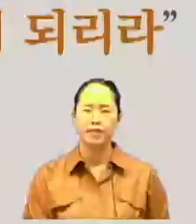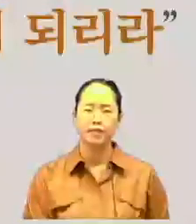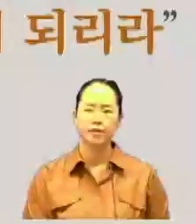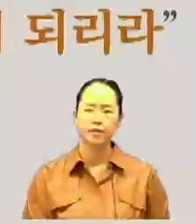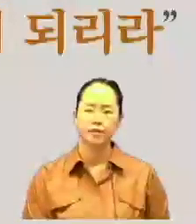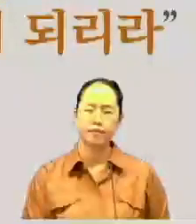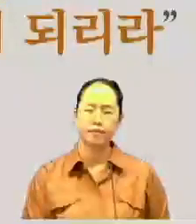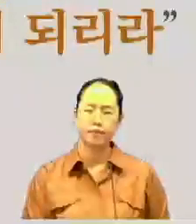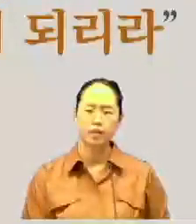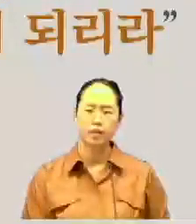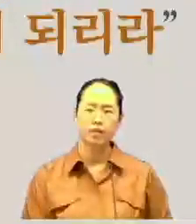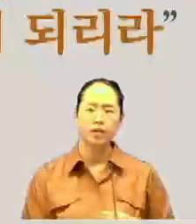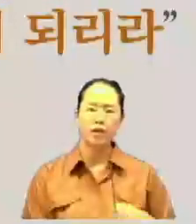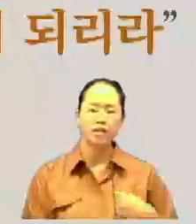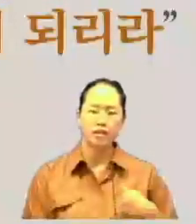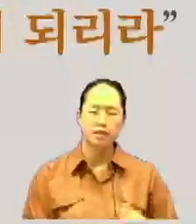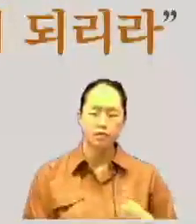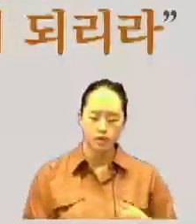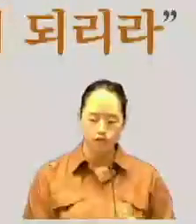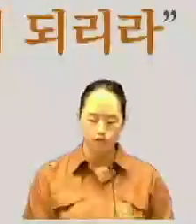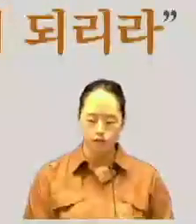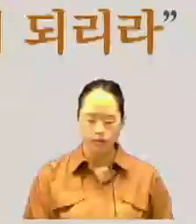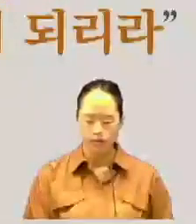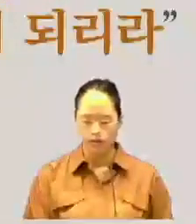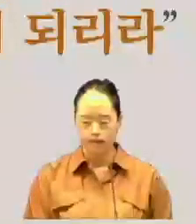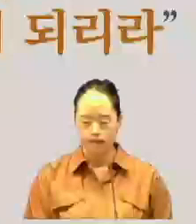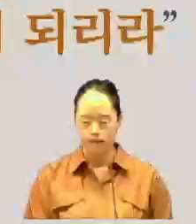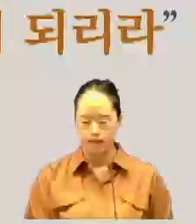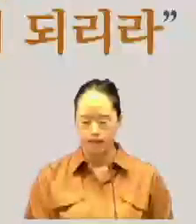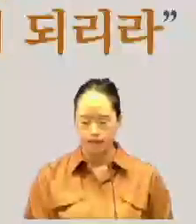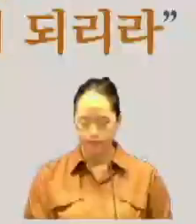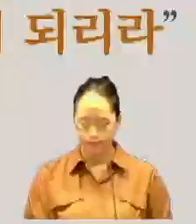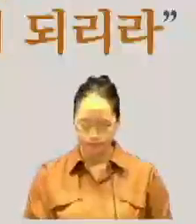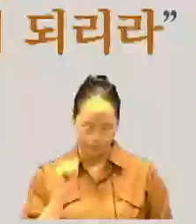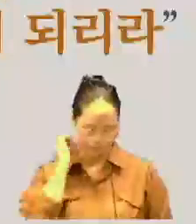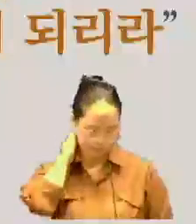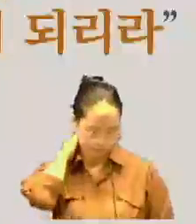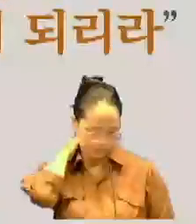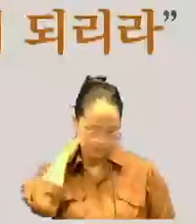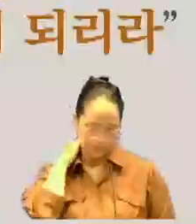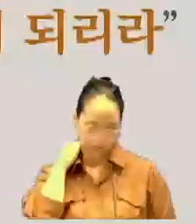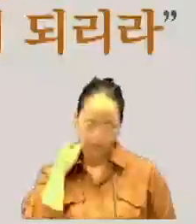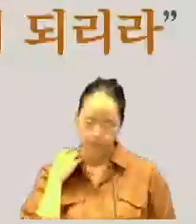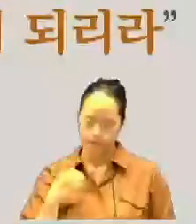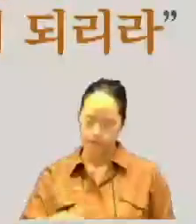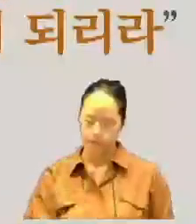呢？就是因为罪，所以我们需要这个问题的解决办法。